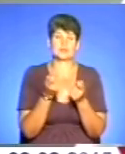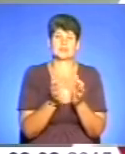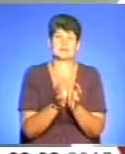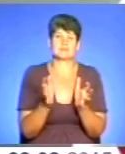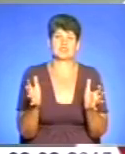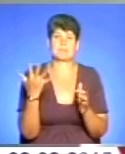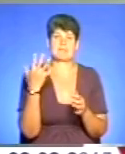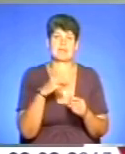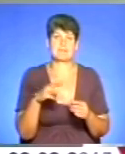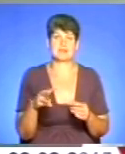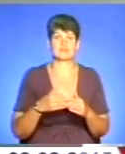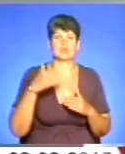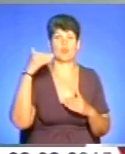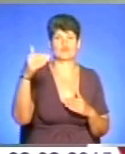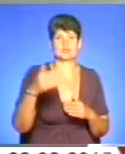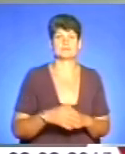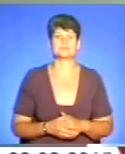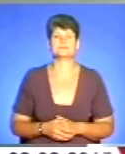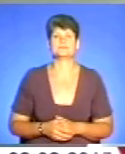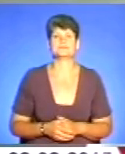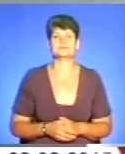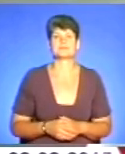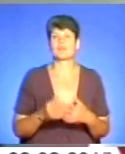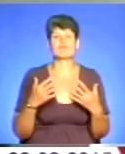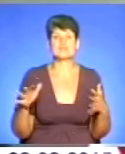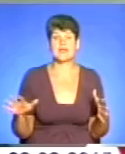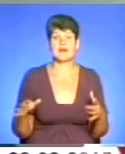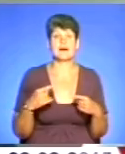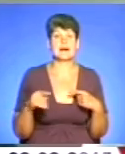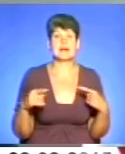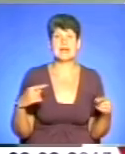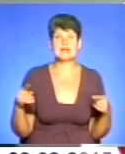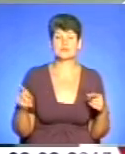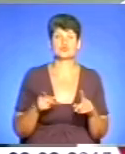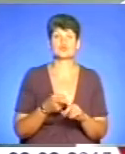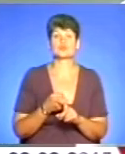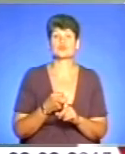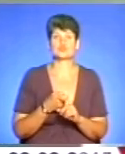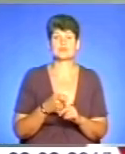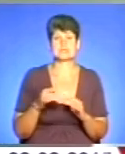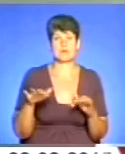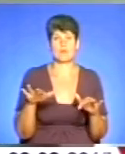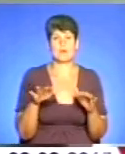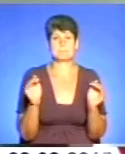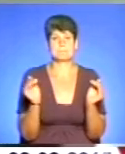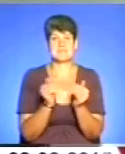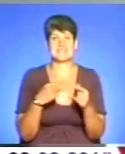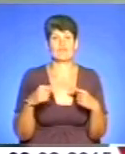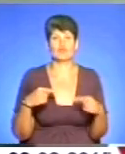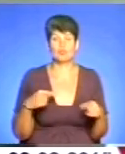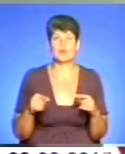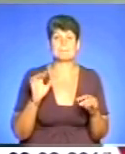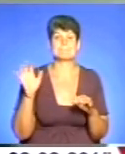на 5 метрів вона стала довшою. Все, а решту, що стосується поля для міні-футболу,